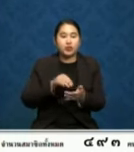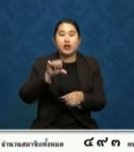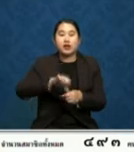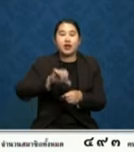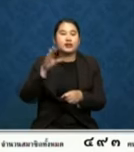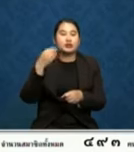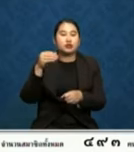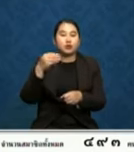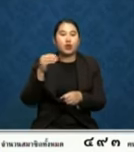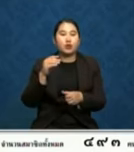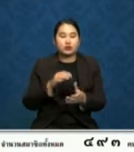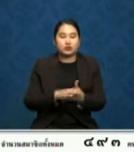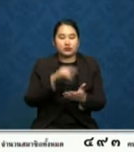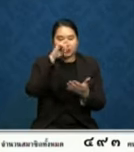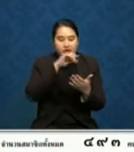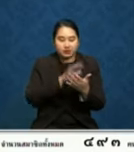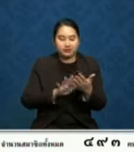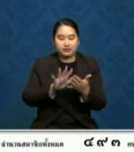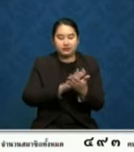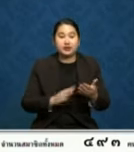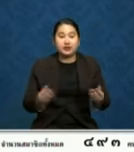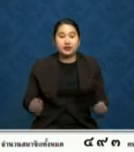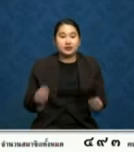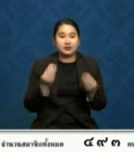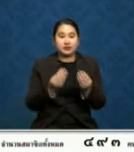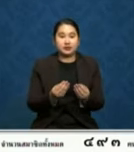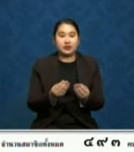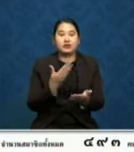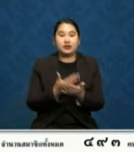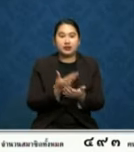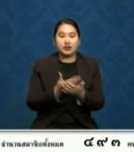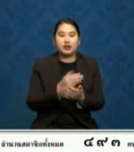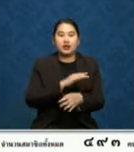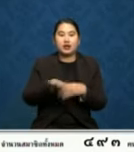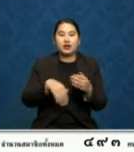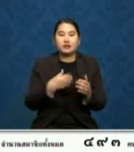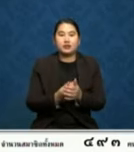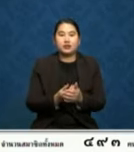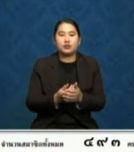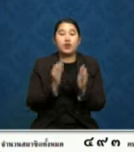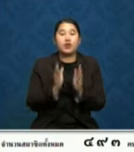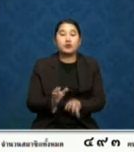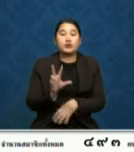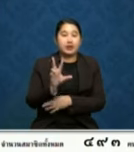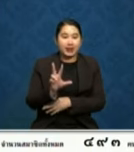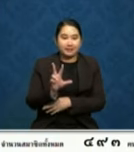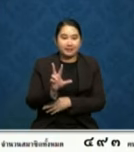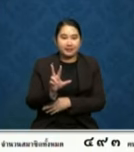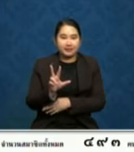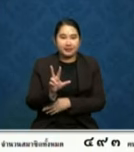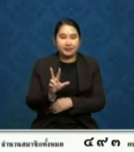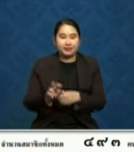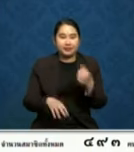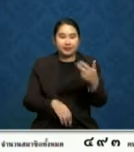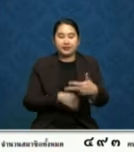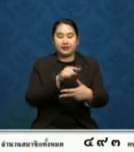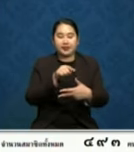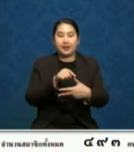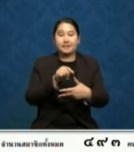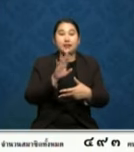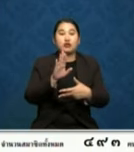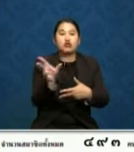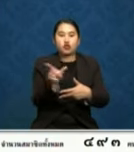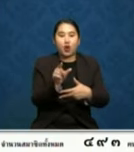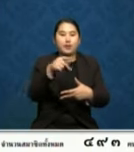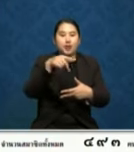และองค์กรของประเทศไทยมีผู้เสนอราคากลางเทั้งหมด 3รายนั่นก็คือบริษัทพพานบริษัท